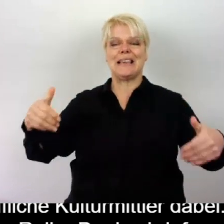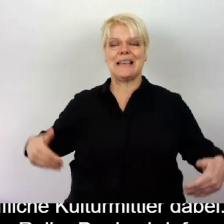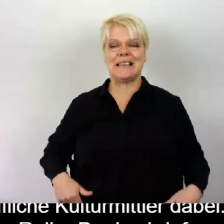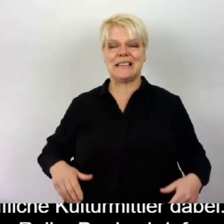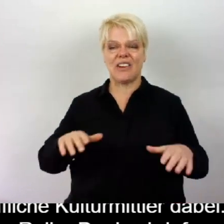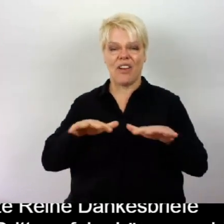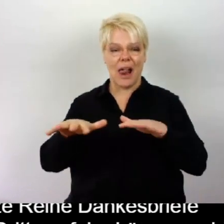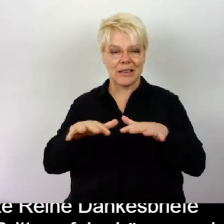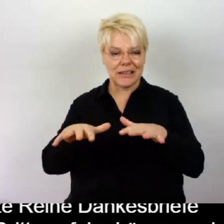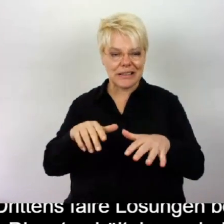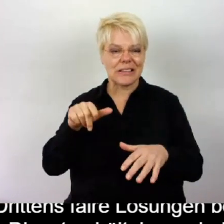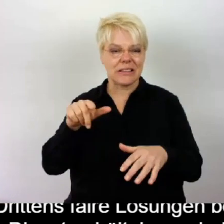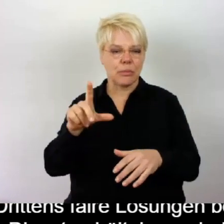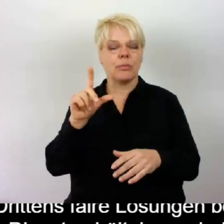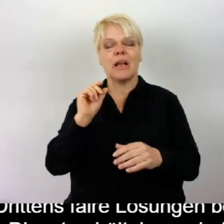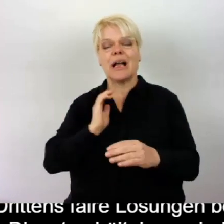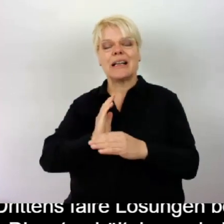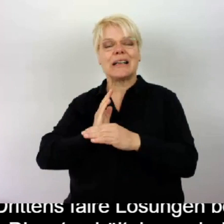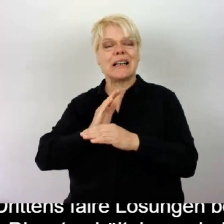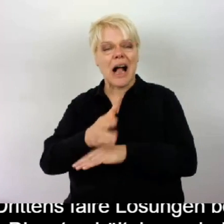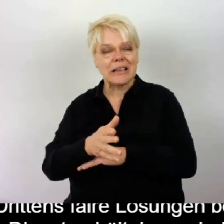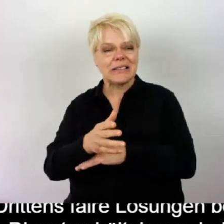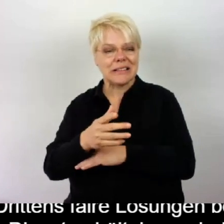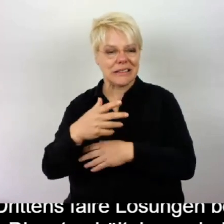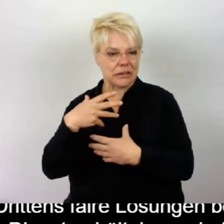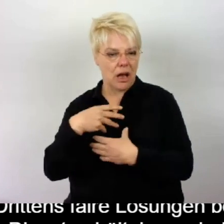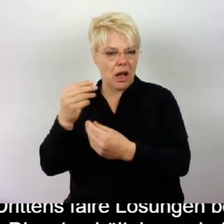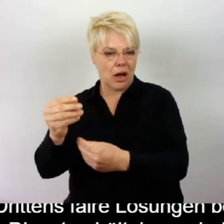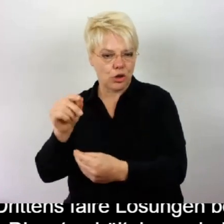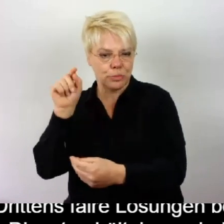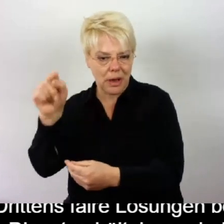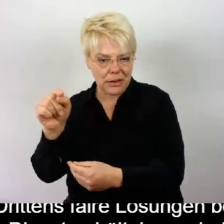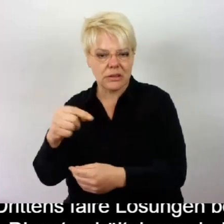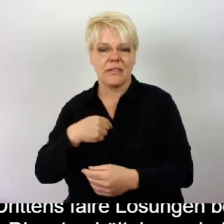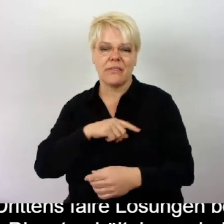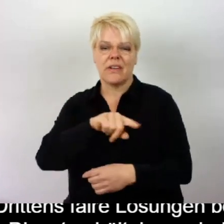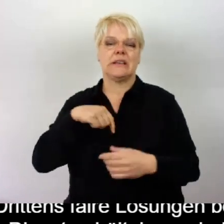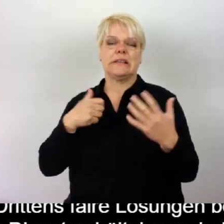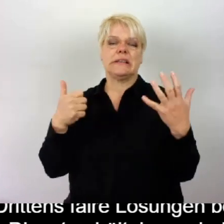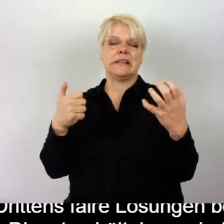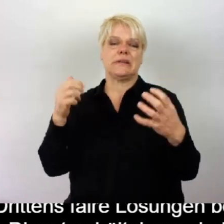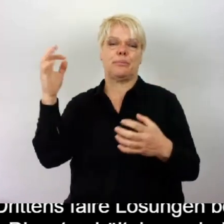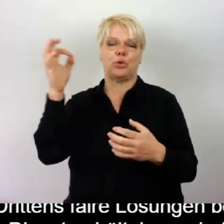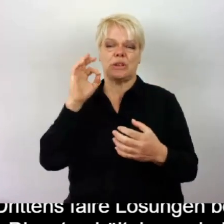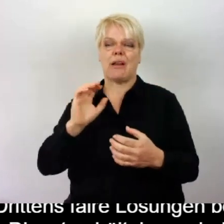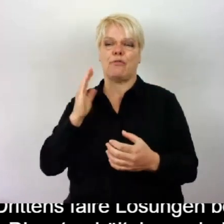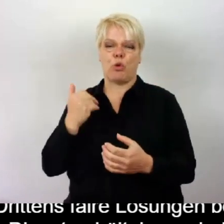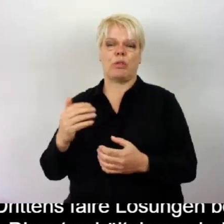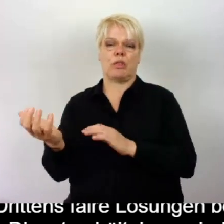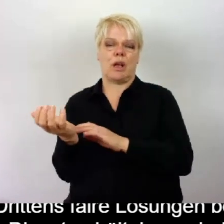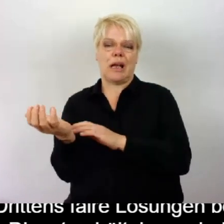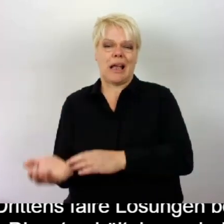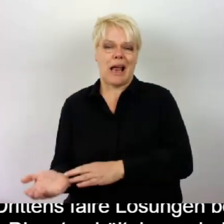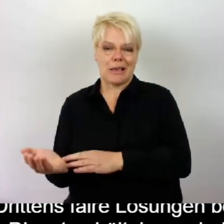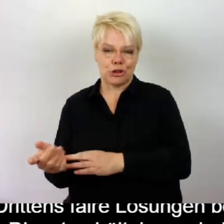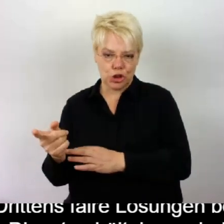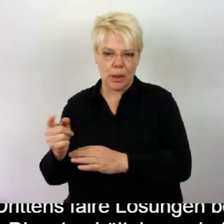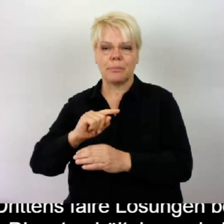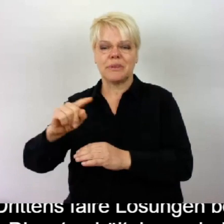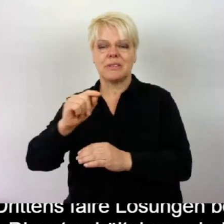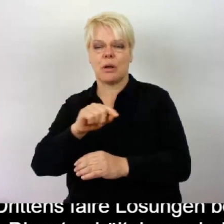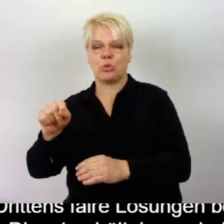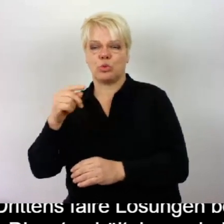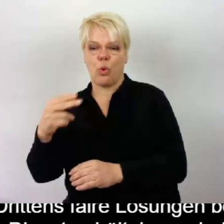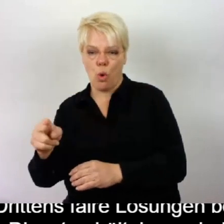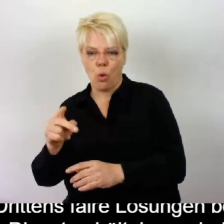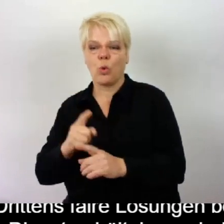erreichen wir hier viele Menschen. Und das sind eben auch die nicht künstlerischen Honorarkräfte mit dabei, Maskenbildner und Techniker, die wir ja auch brauchen,